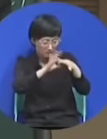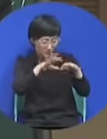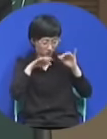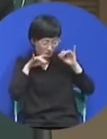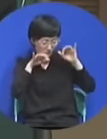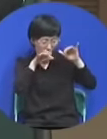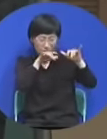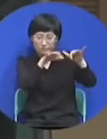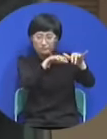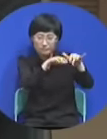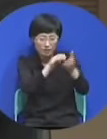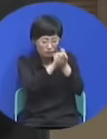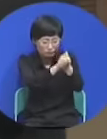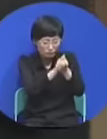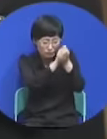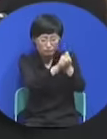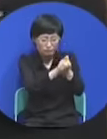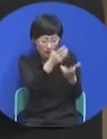기도합니다.